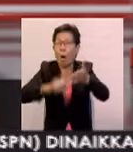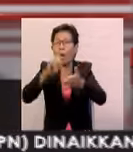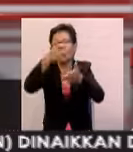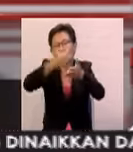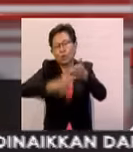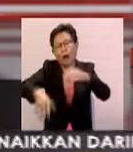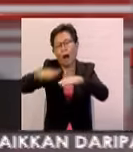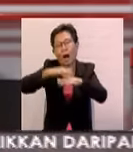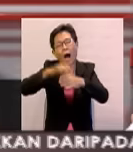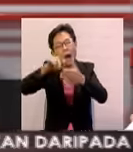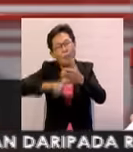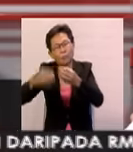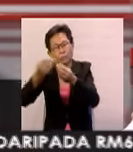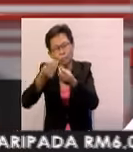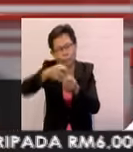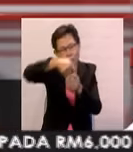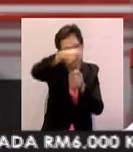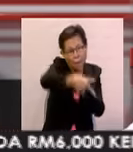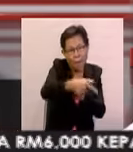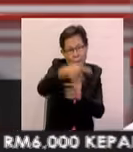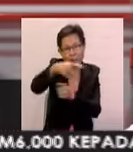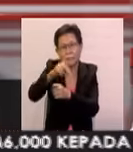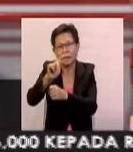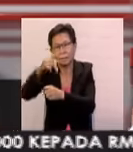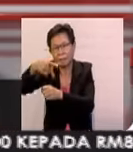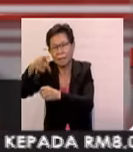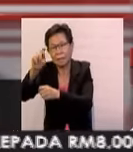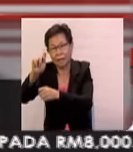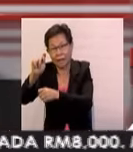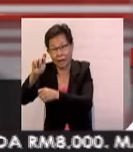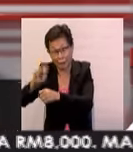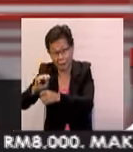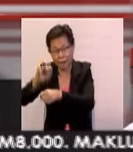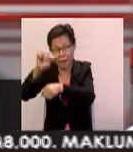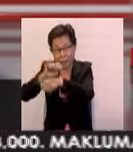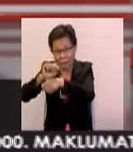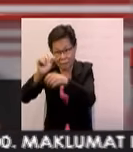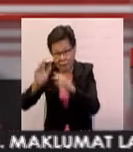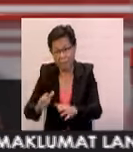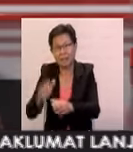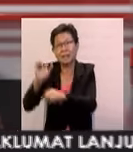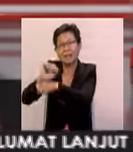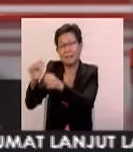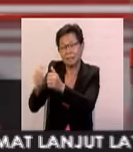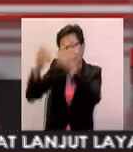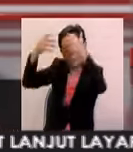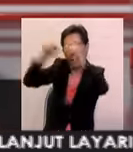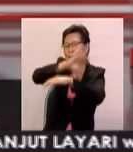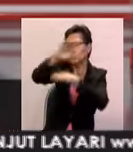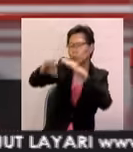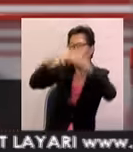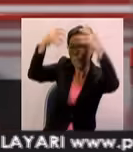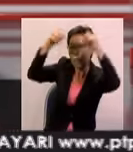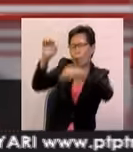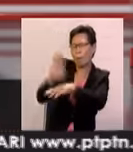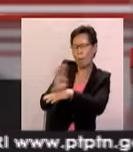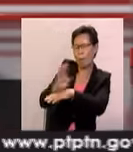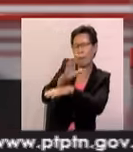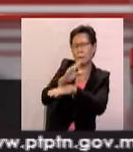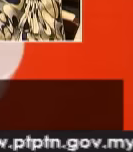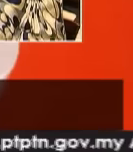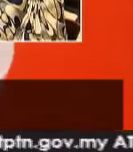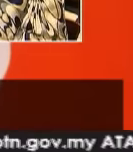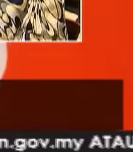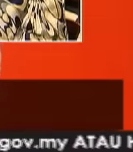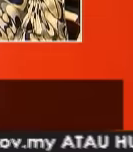ke atas apa-apa jumlah bayaran PTPTN pekerja yang berkhidmat dengan majikan. Semua majikan yang menjalankan perniagaan dan